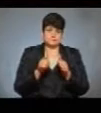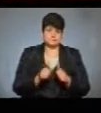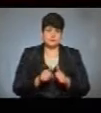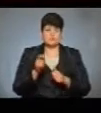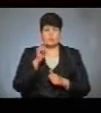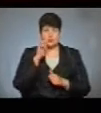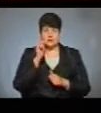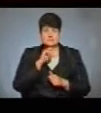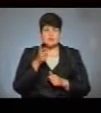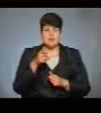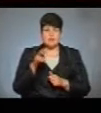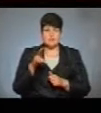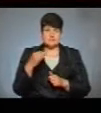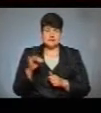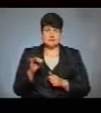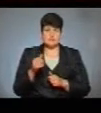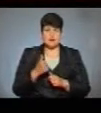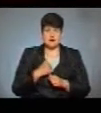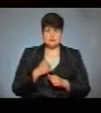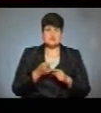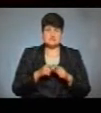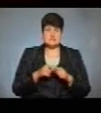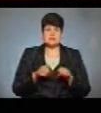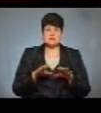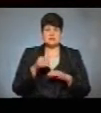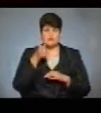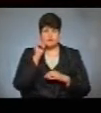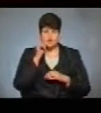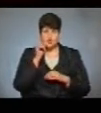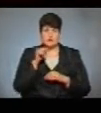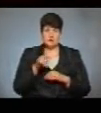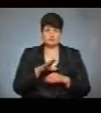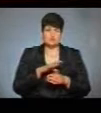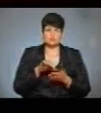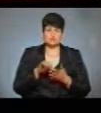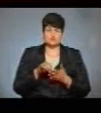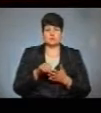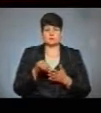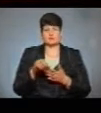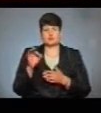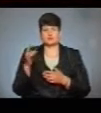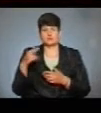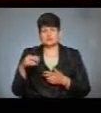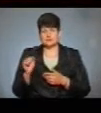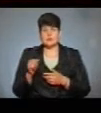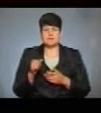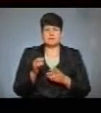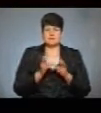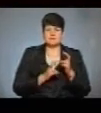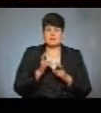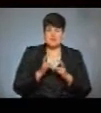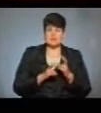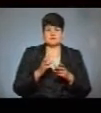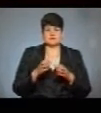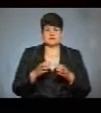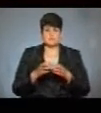армії. Це вирішили вчора на нараді у Чорткові. На ній були присутні краєзнавці міста, представники облдержадміністрації, підприємства-підрядника, експерти з